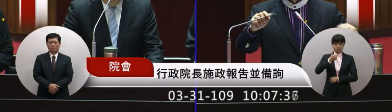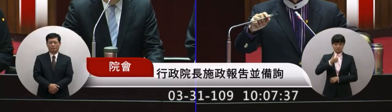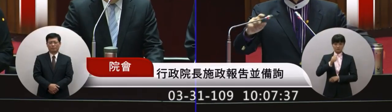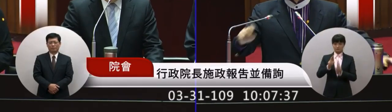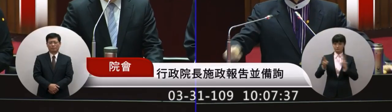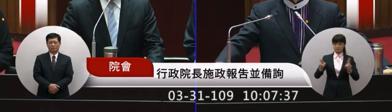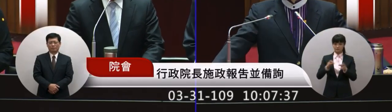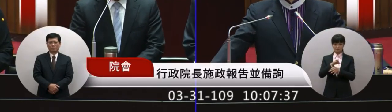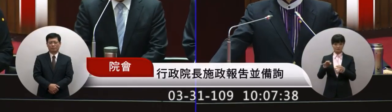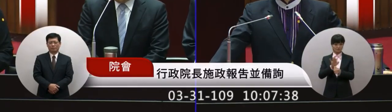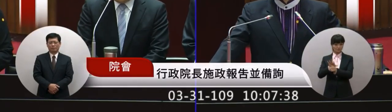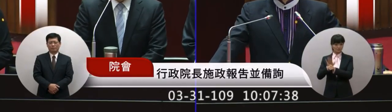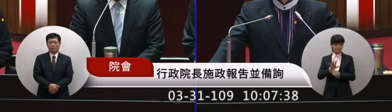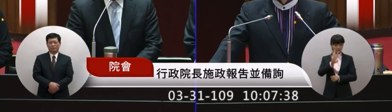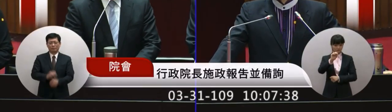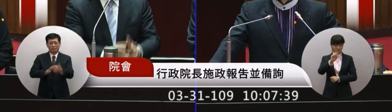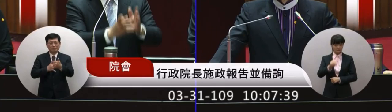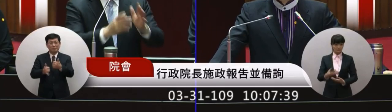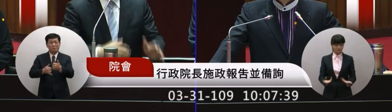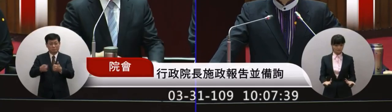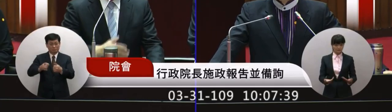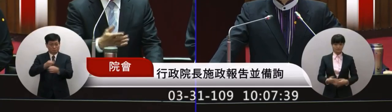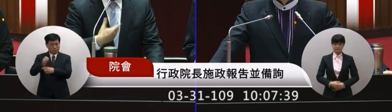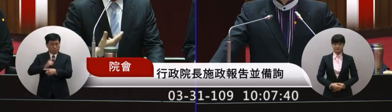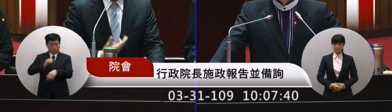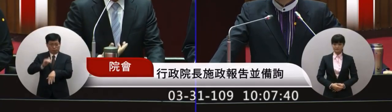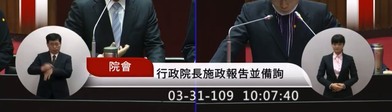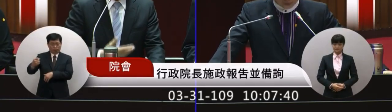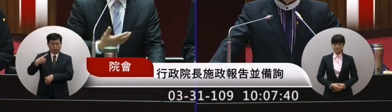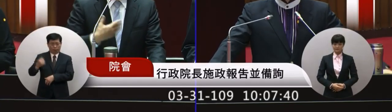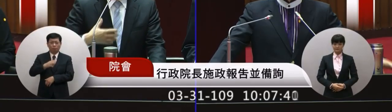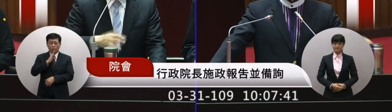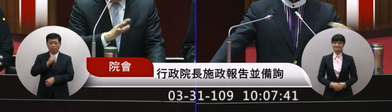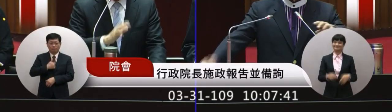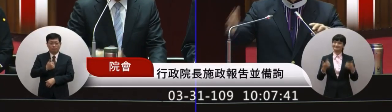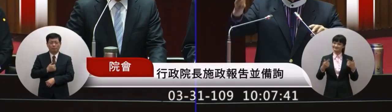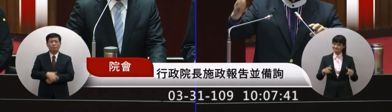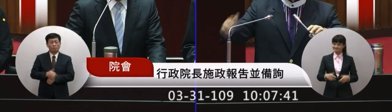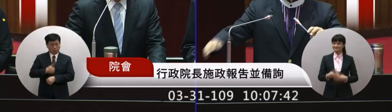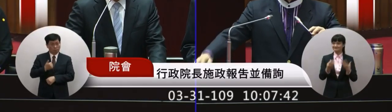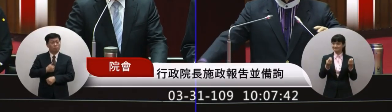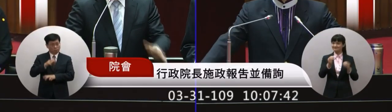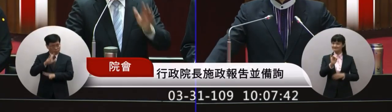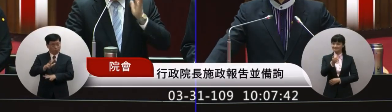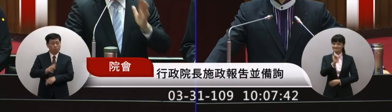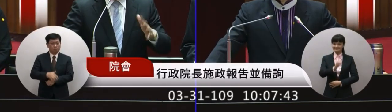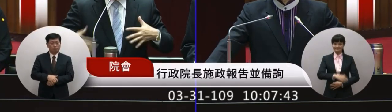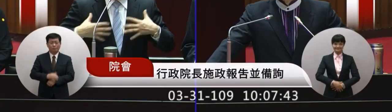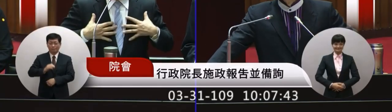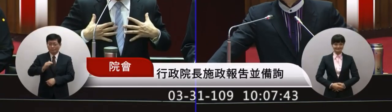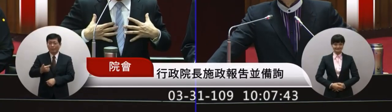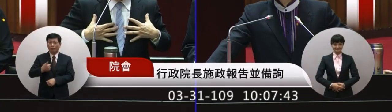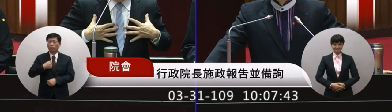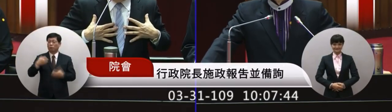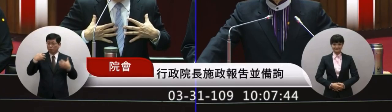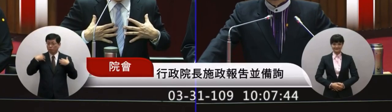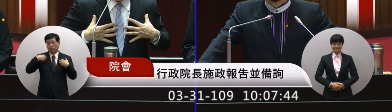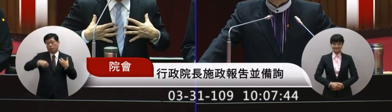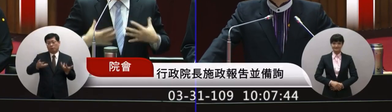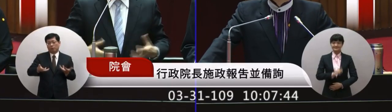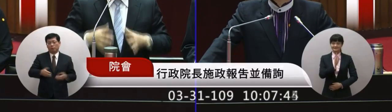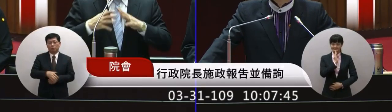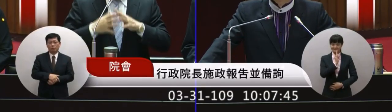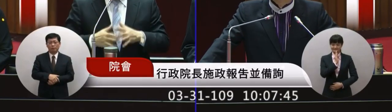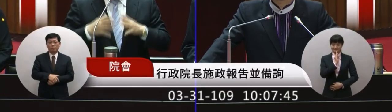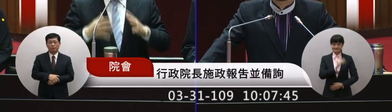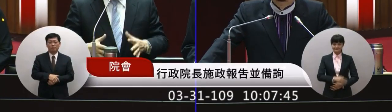无？ 好。委员，你经济你是比我较牛啦， 无 啦，这咱坦白讲，但是我都负责这个工作嘛，